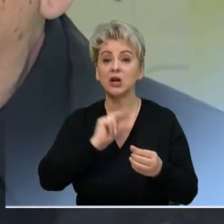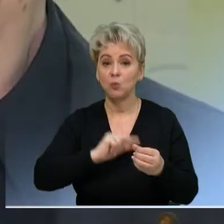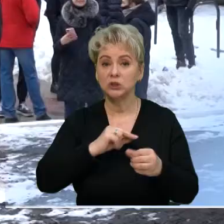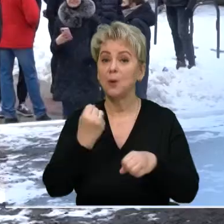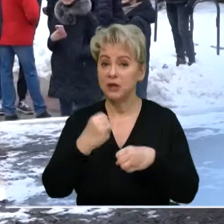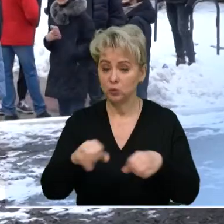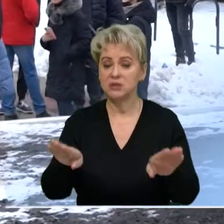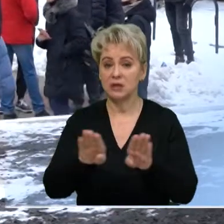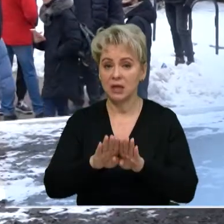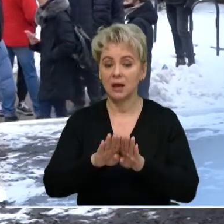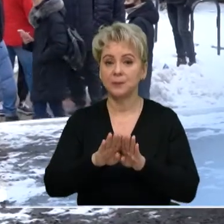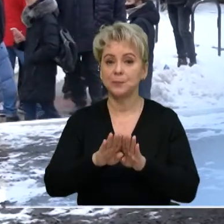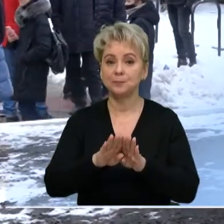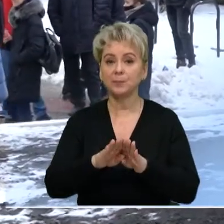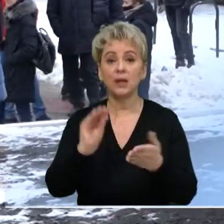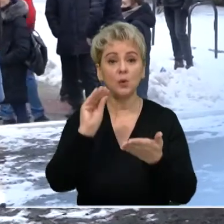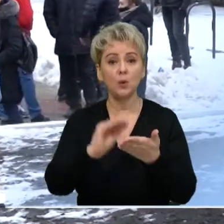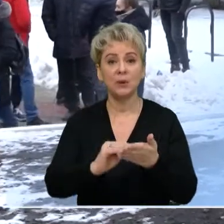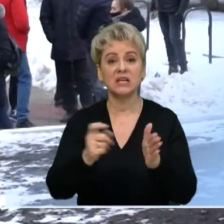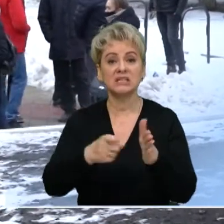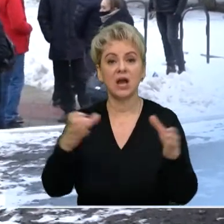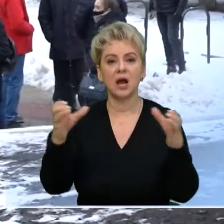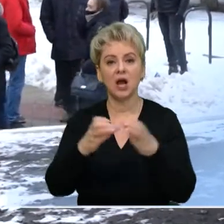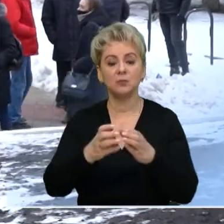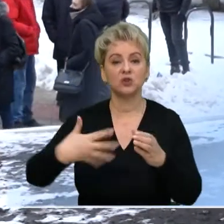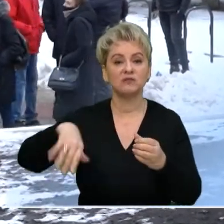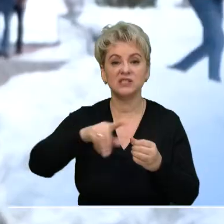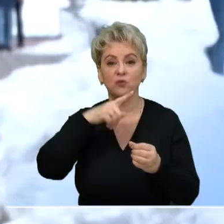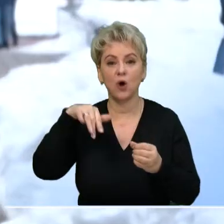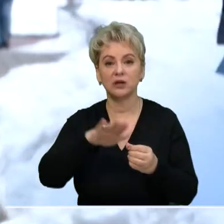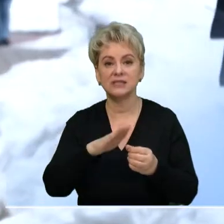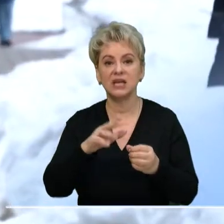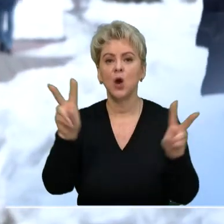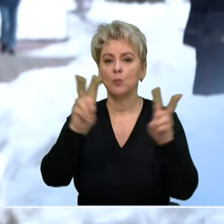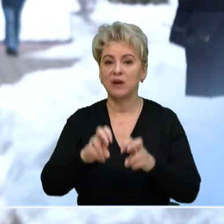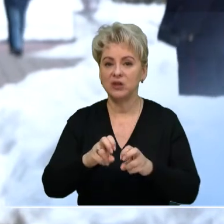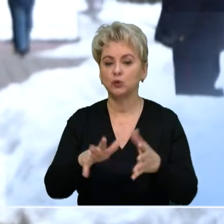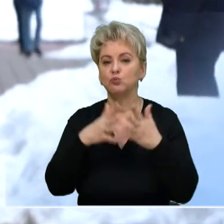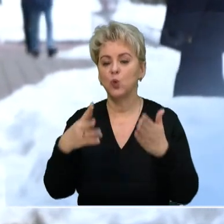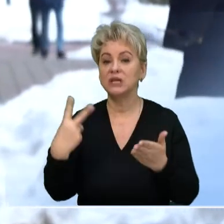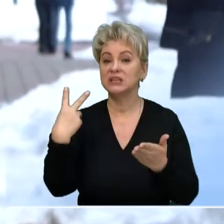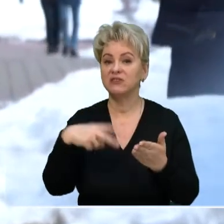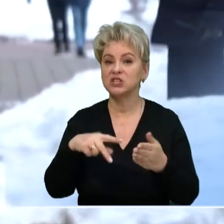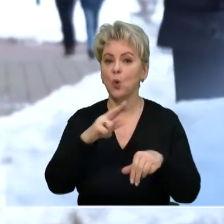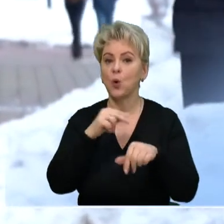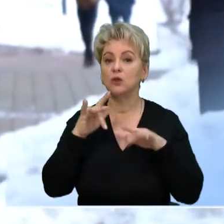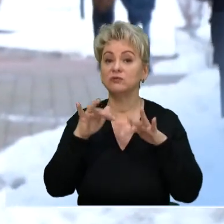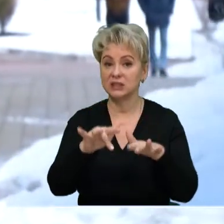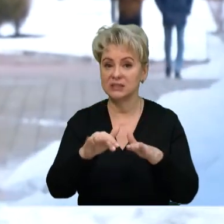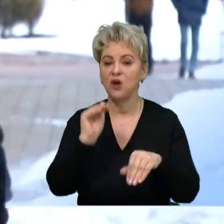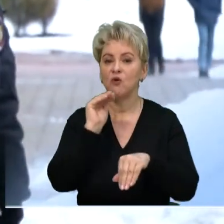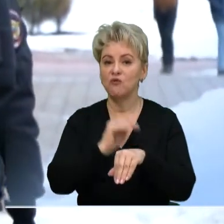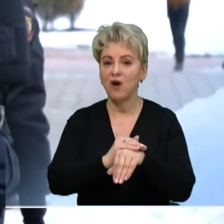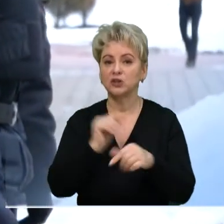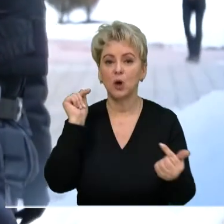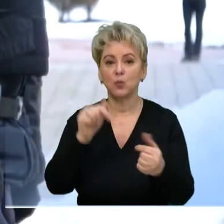работах. По данным Следственного комитета, всего по России идет расследование более 20 уголовных дел по